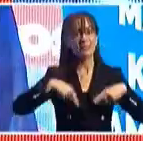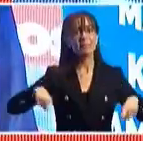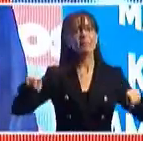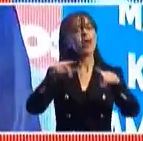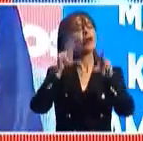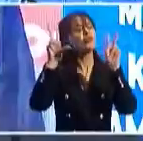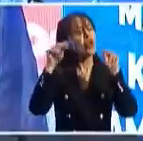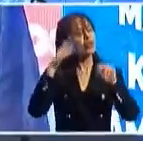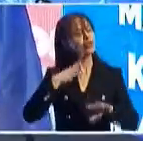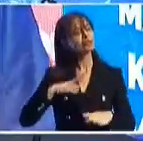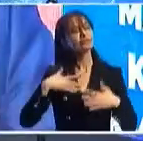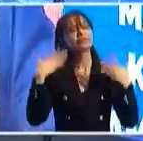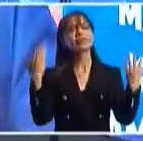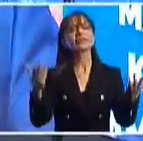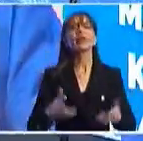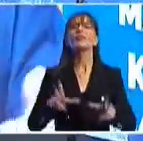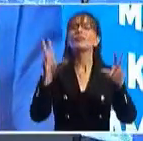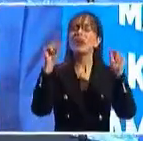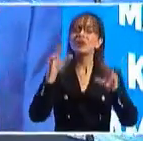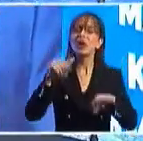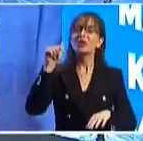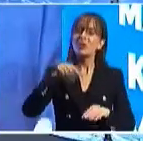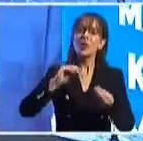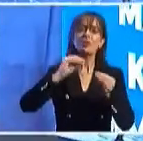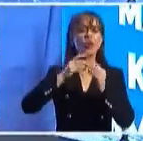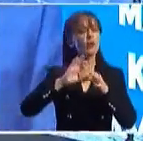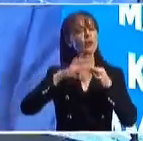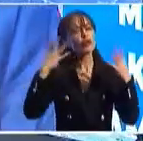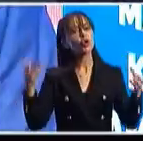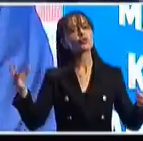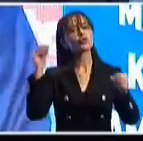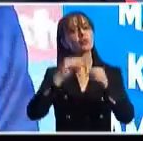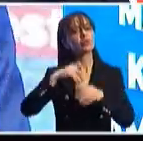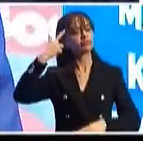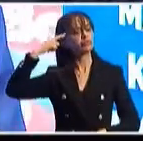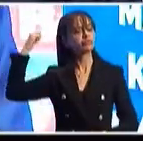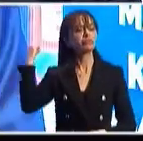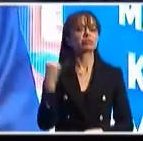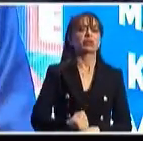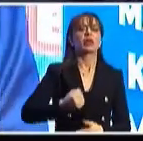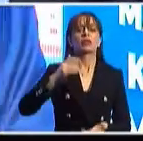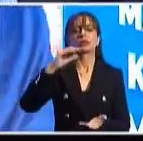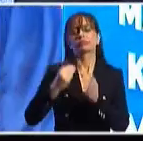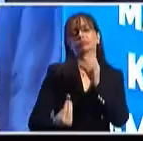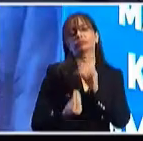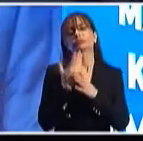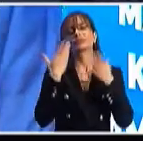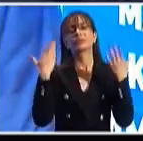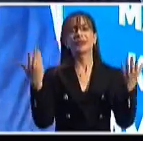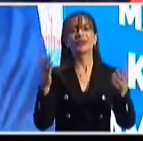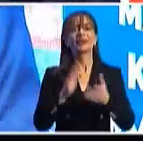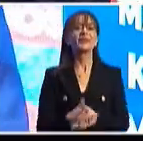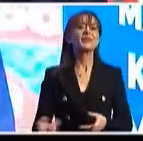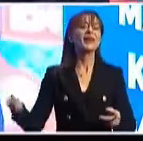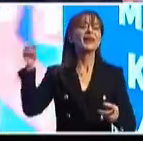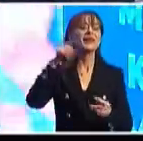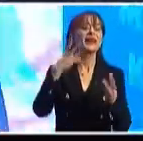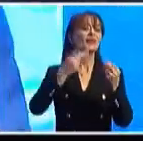ki isteyelim. Yeter ki bu sorunların çözülmesi adına bir irade ortaya koyalım. Evet, yine çok önemli. Eyüp